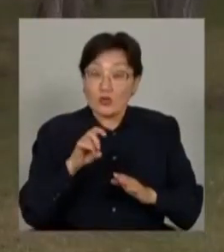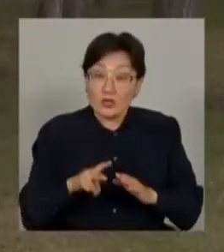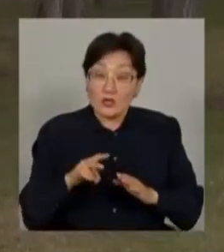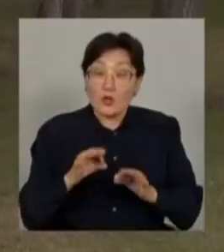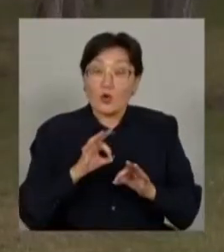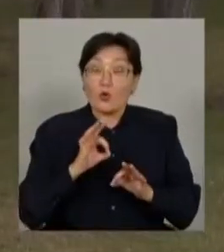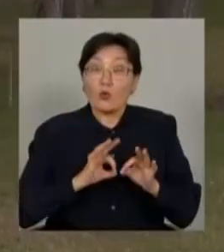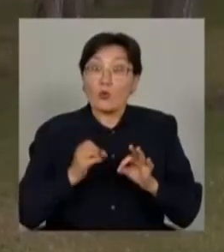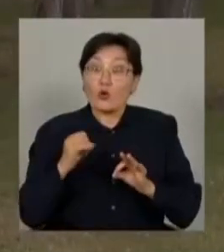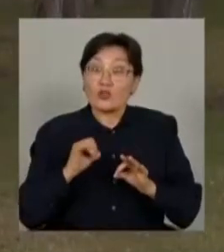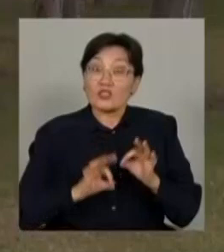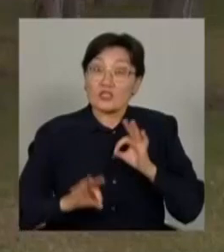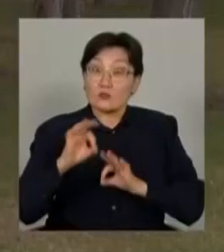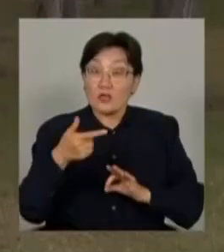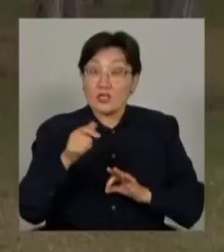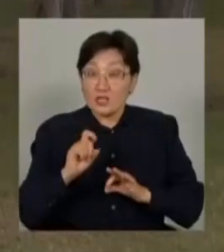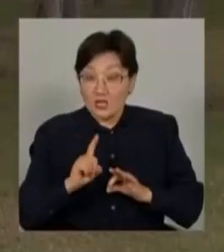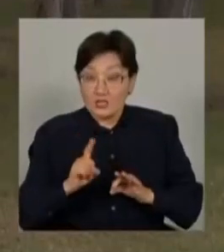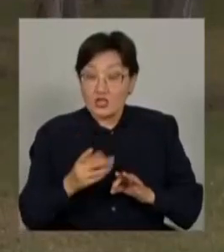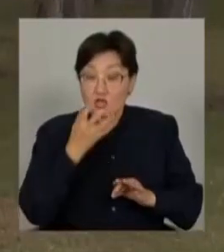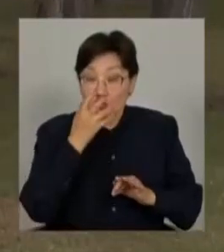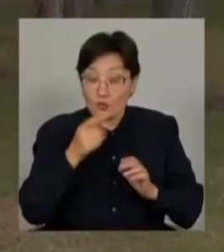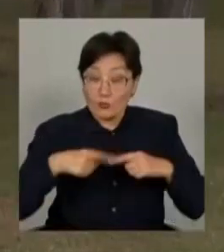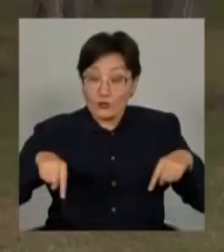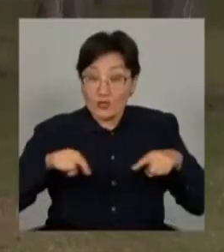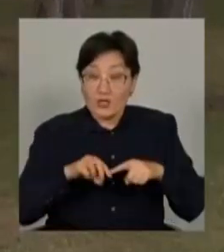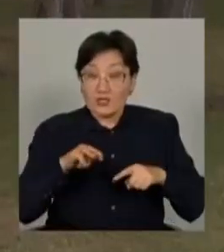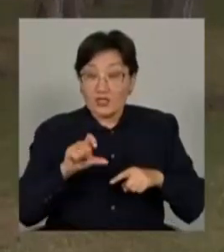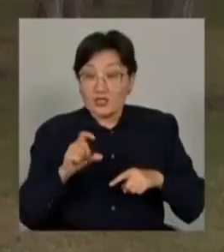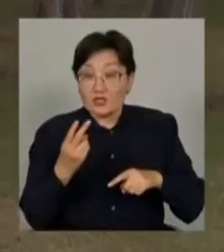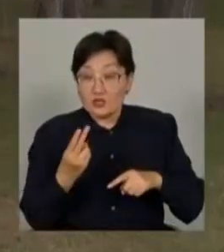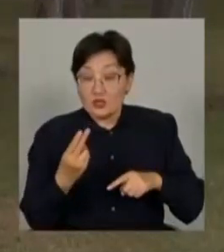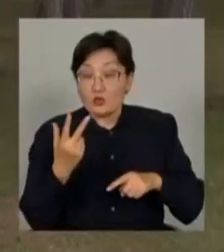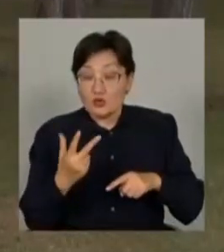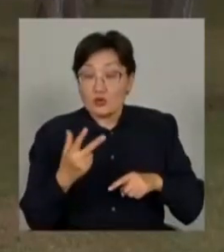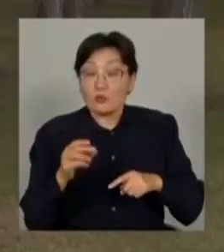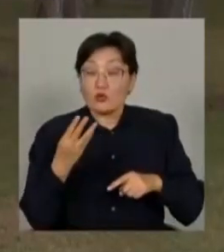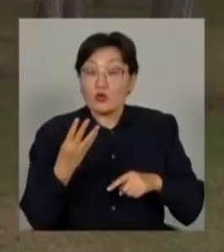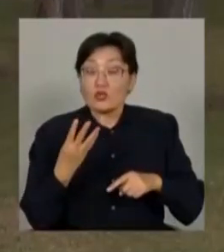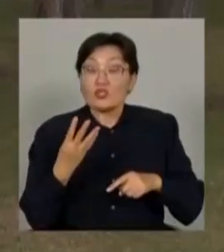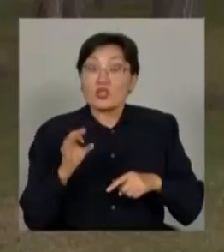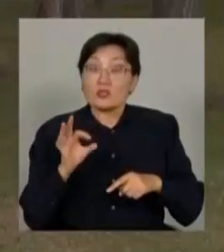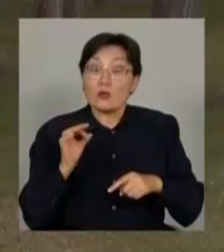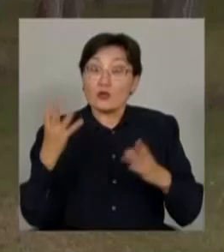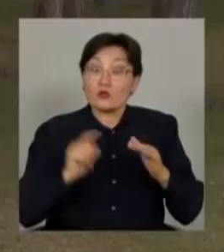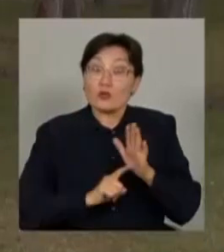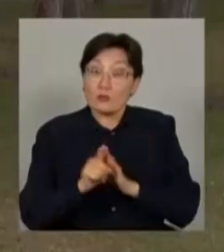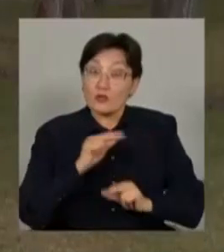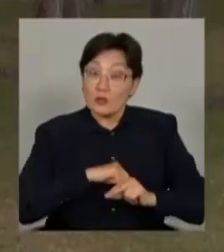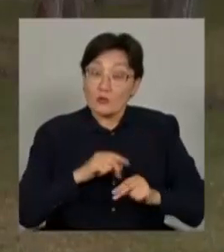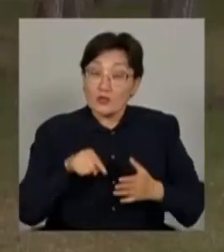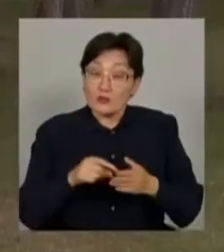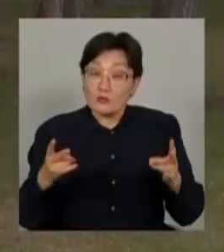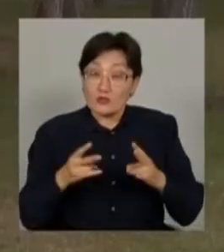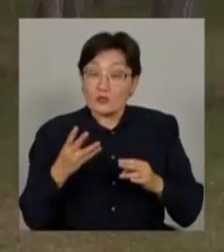оңтүстік шығыс газ жылыту станциясы болады. Бүгінгі күні біздерде ТЭЦ 3 4-ші міне қазаннан бастап жұмыс істеп тұр. Яғни қалаға қажетті